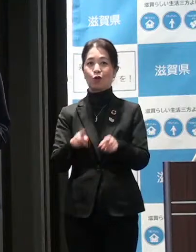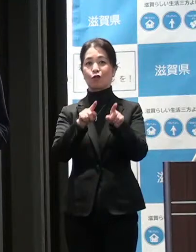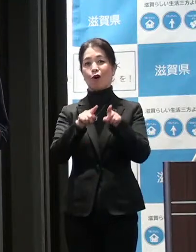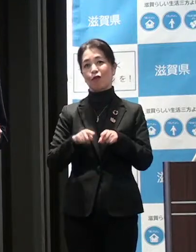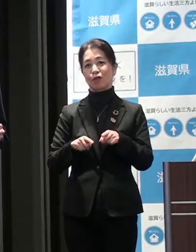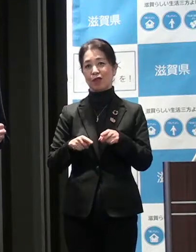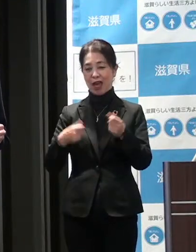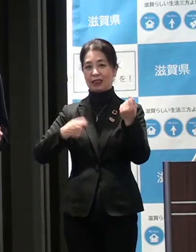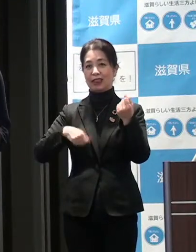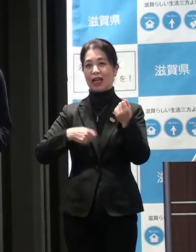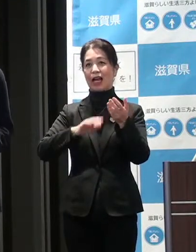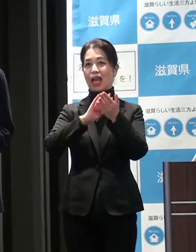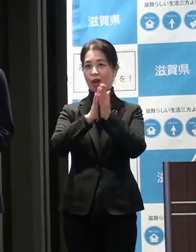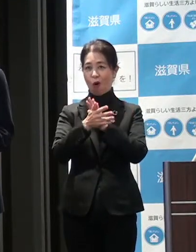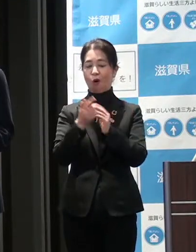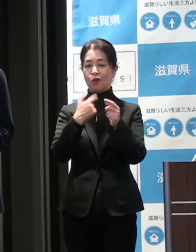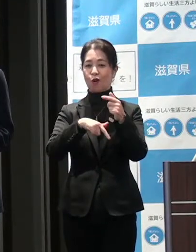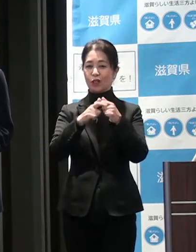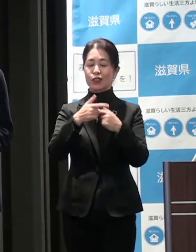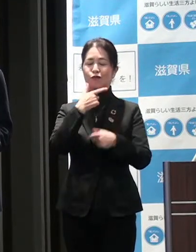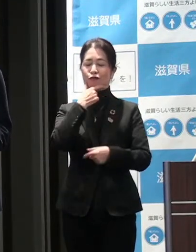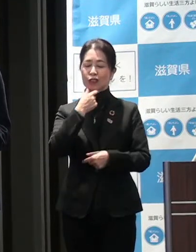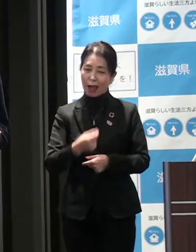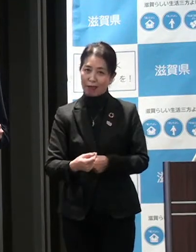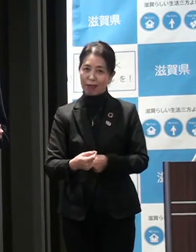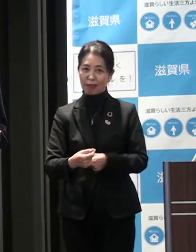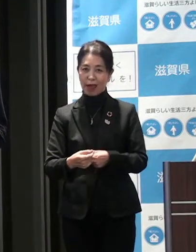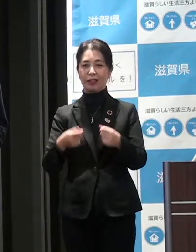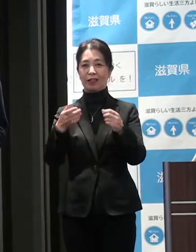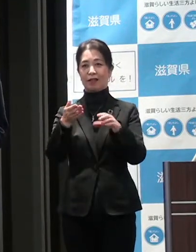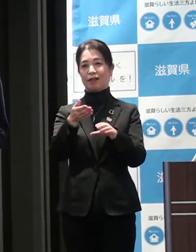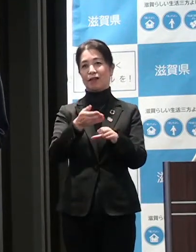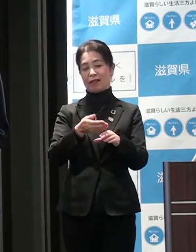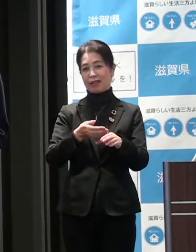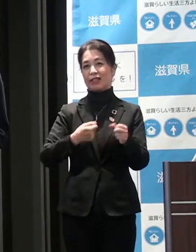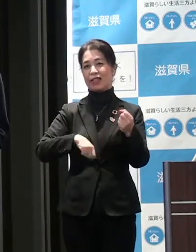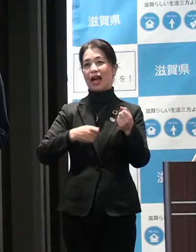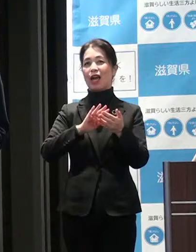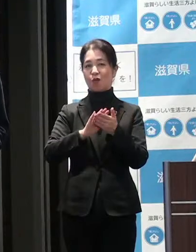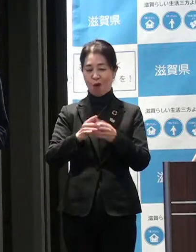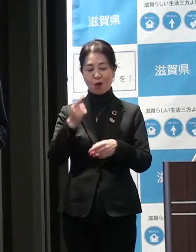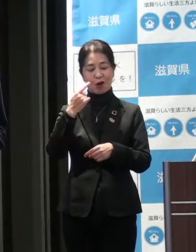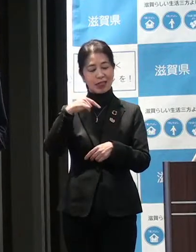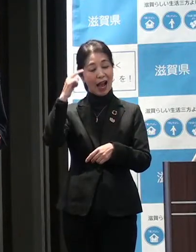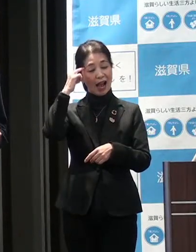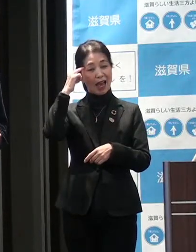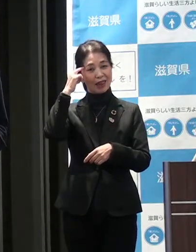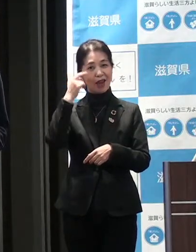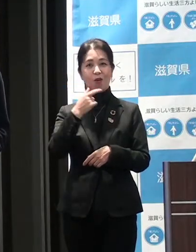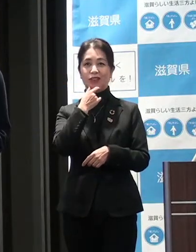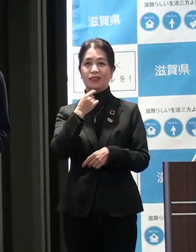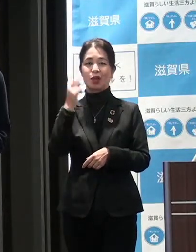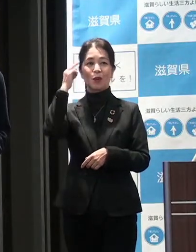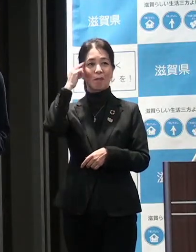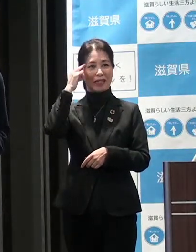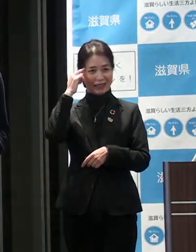賀県をより好きになって、より滋賀県のことを考えてもらえるようなきっかけになってくれれば嬉しいです。以上です